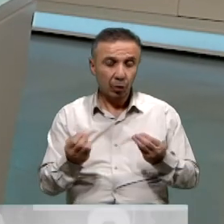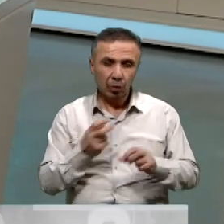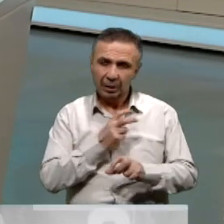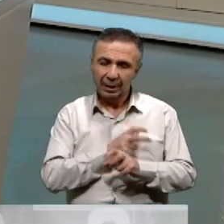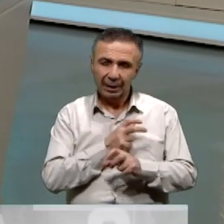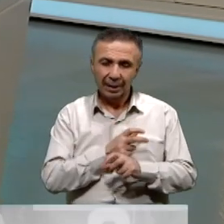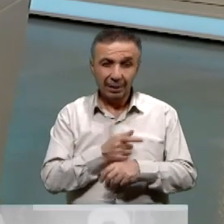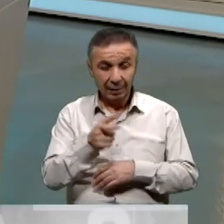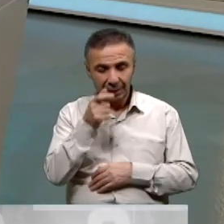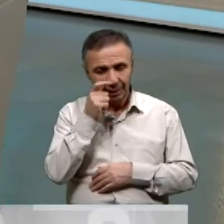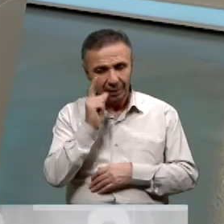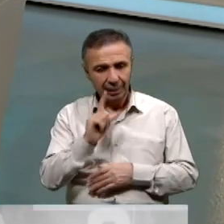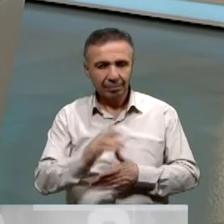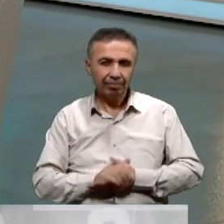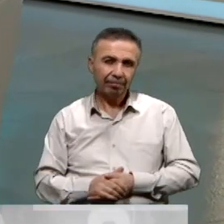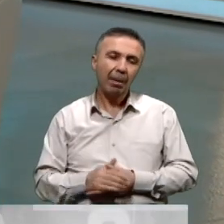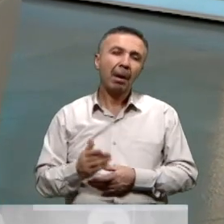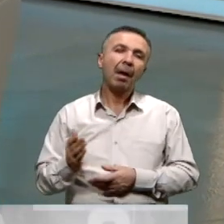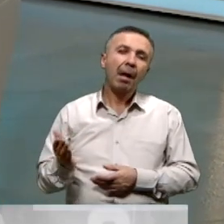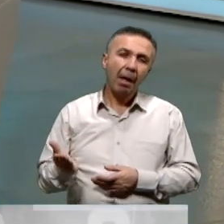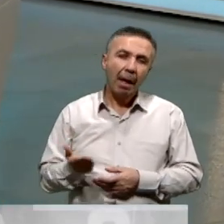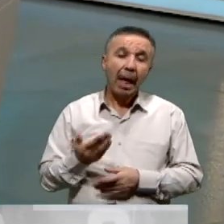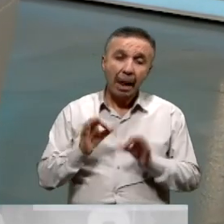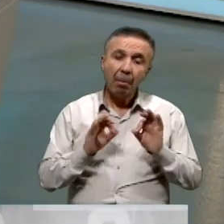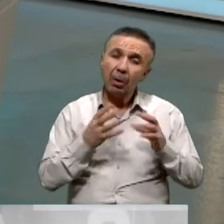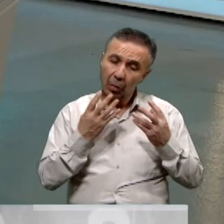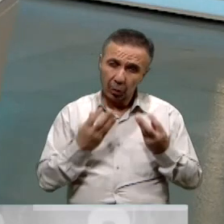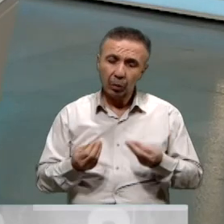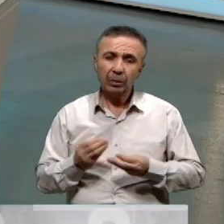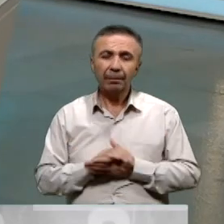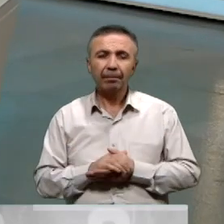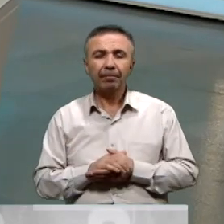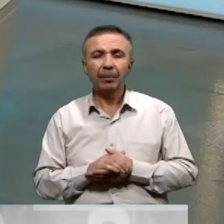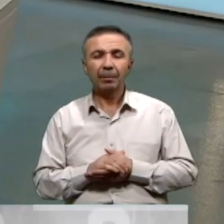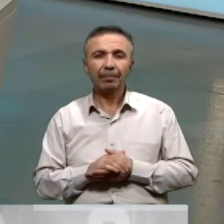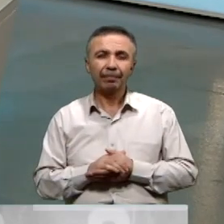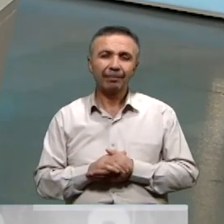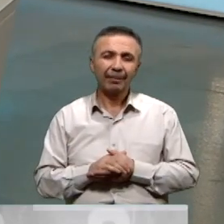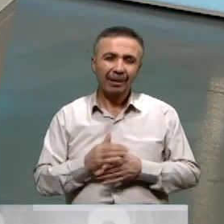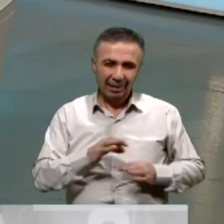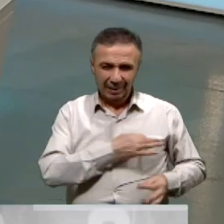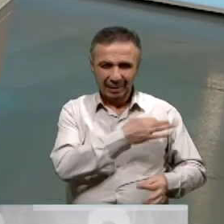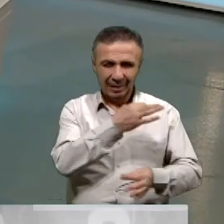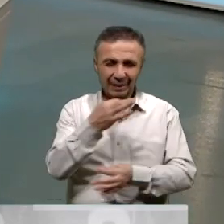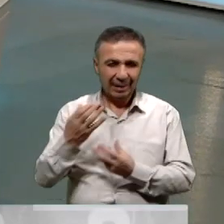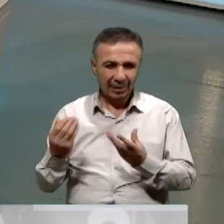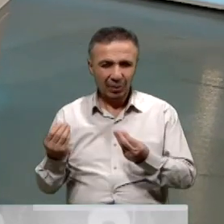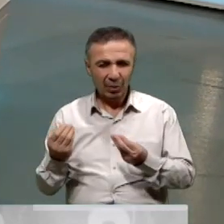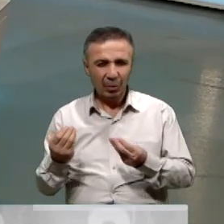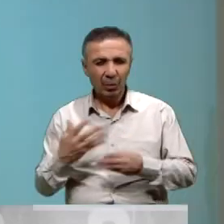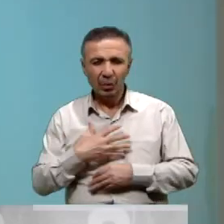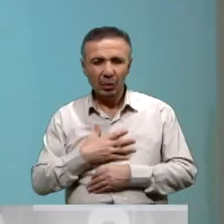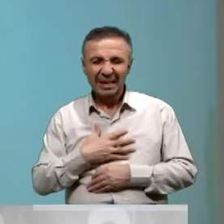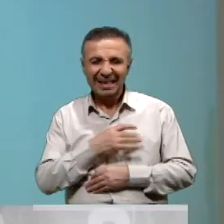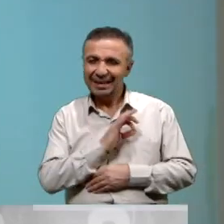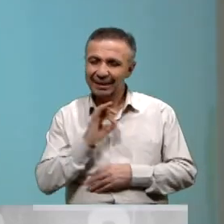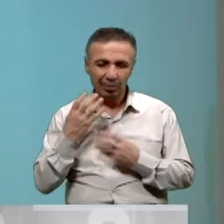sakıncalı bir durumdur Eğer böyle olursa Korkarım ki insanların bir çoğunu dinden çıkartırlar Onun için